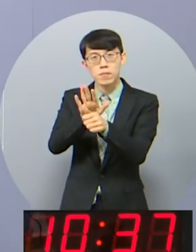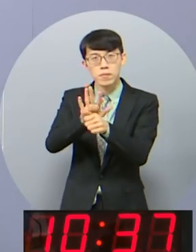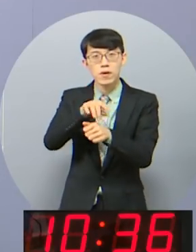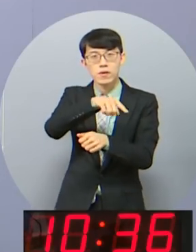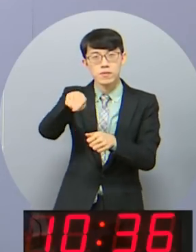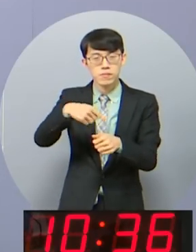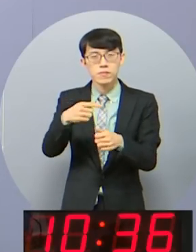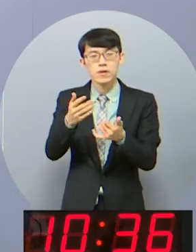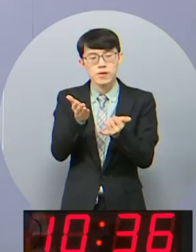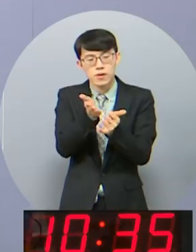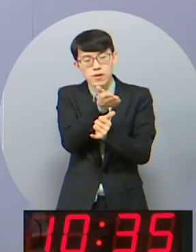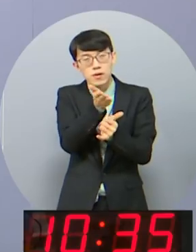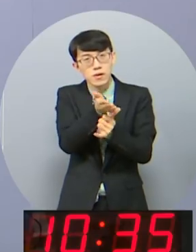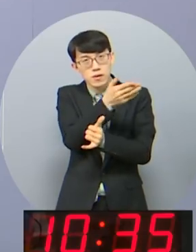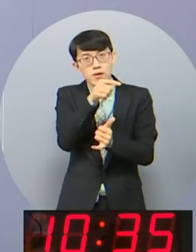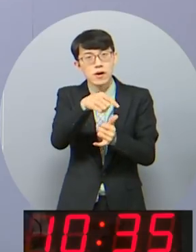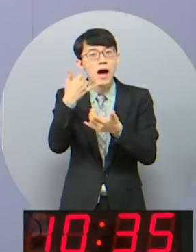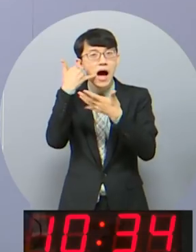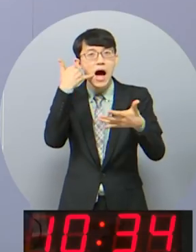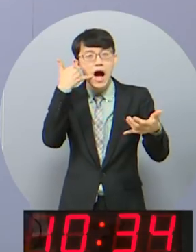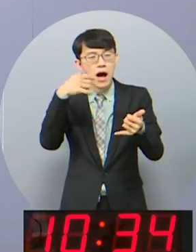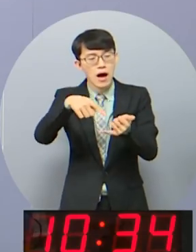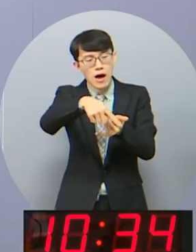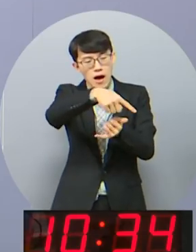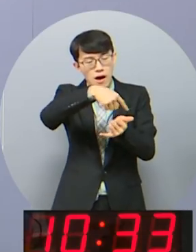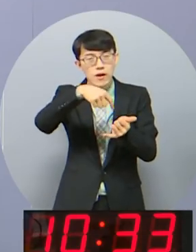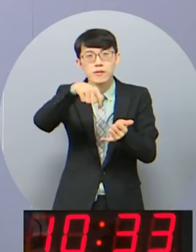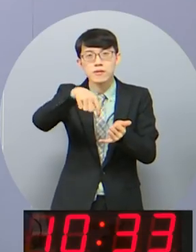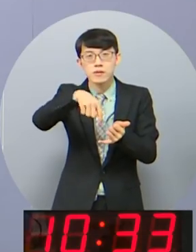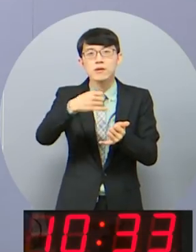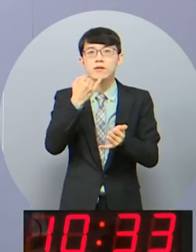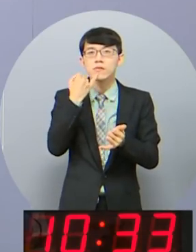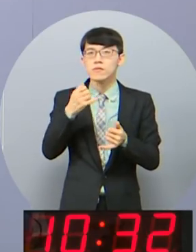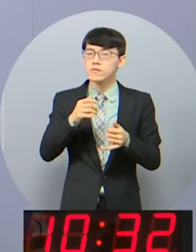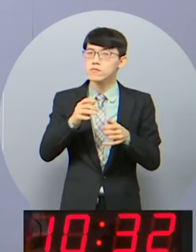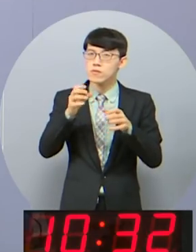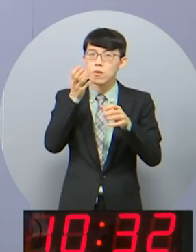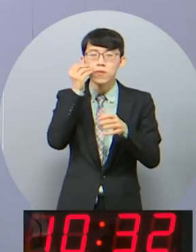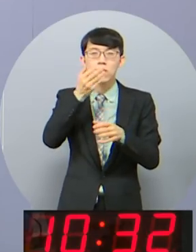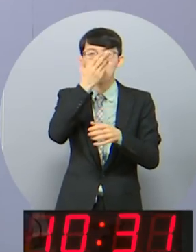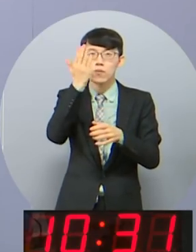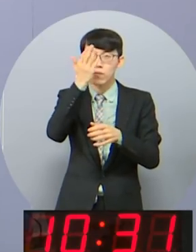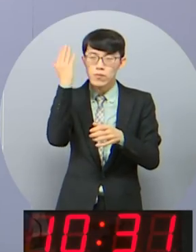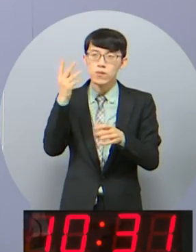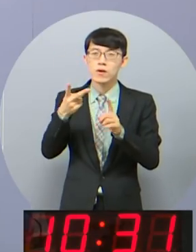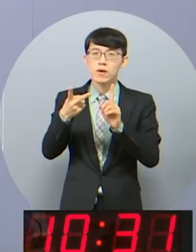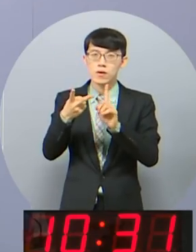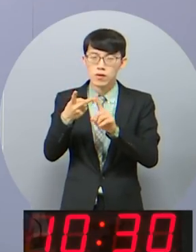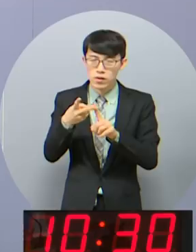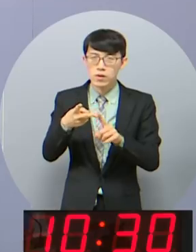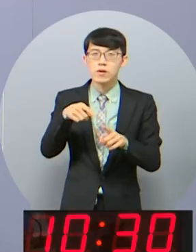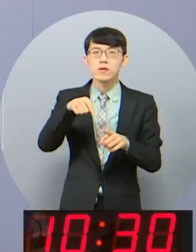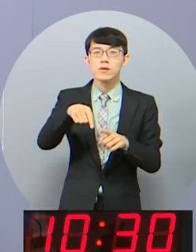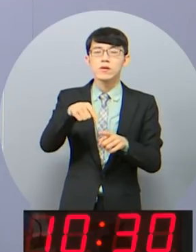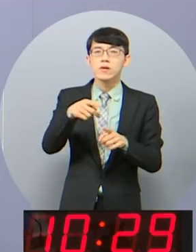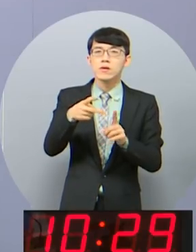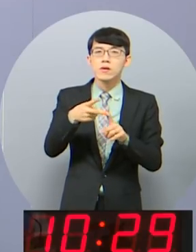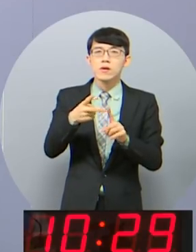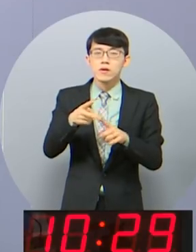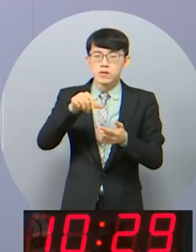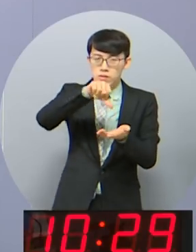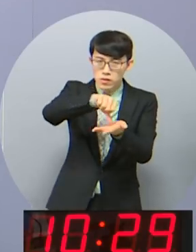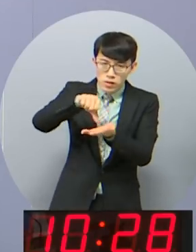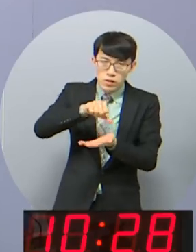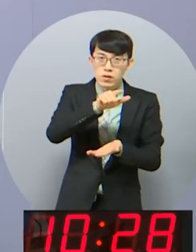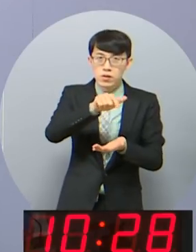光甲这新田也在做吼，和咱这个农业产品啊，咱也告诉讲，也在提在遐有一个